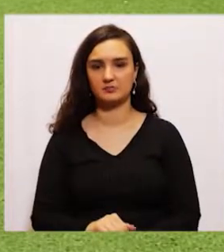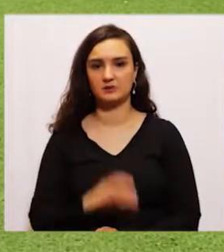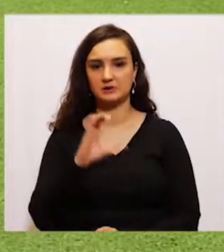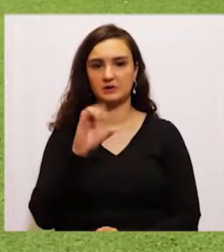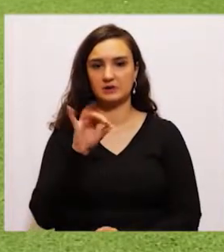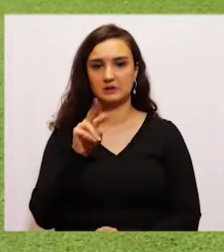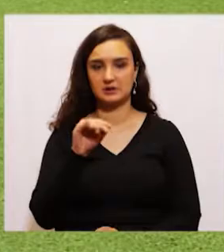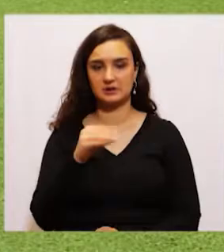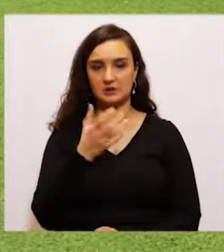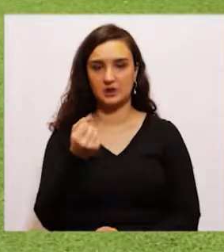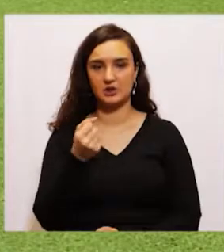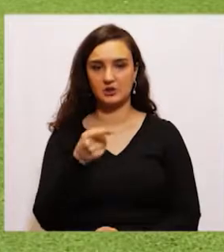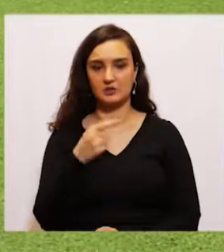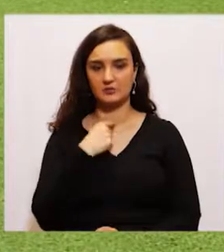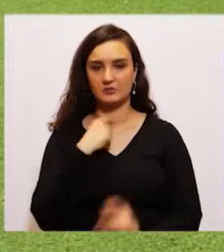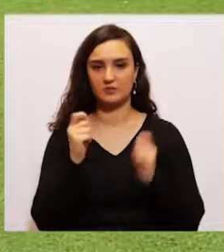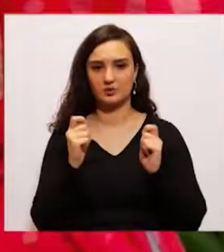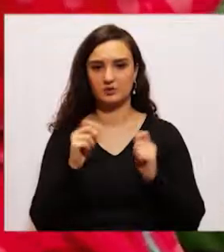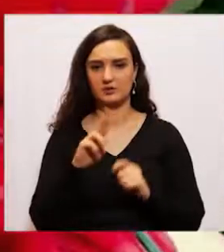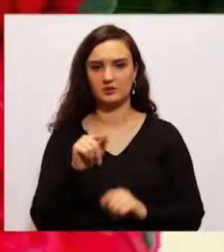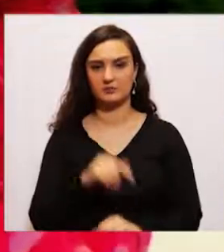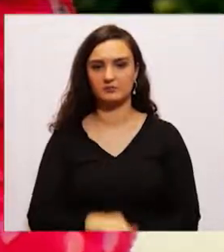სესილის, დაიჭირე საყვარელო. და